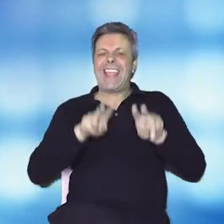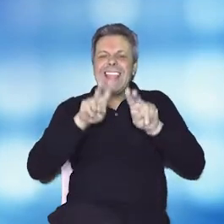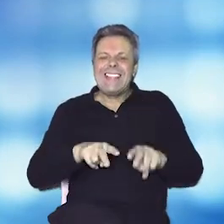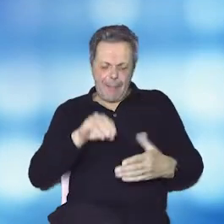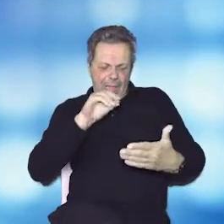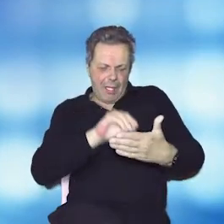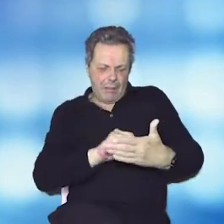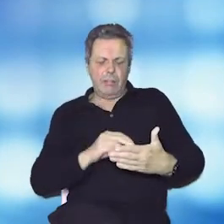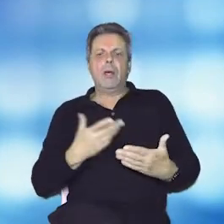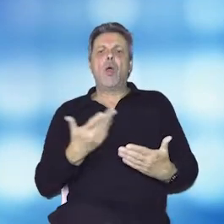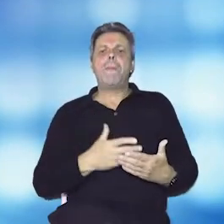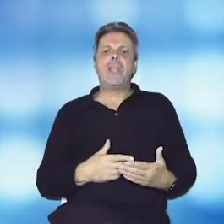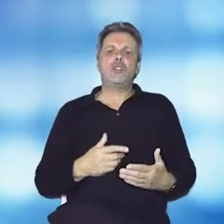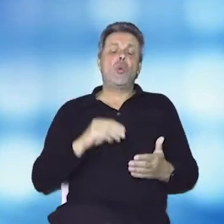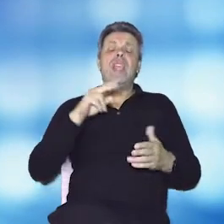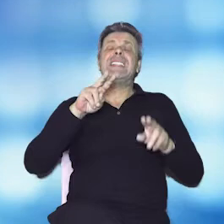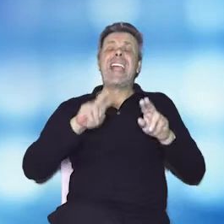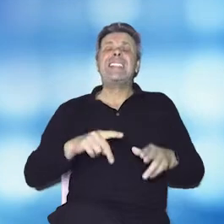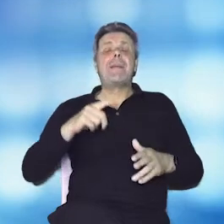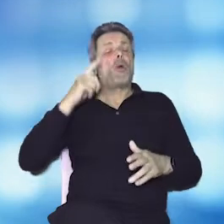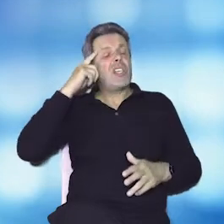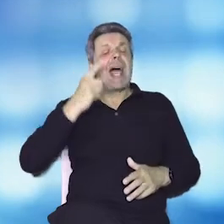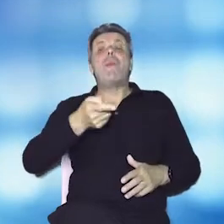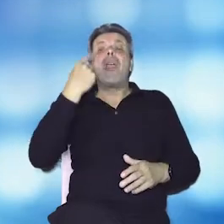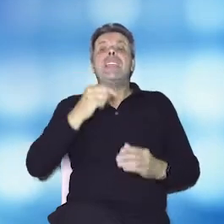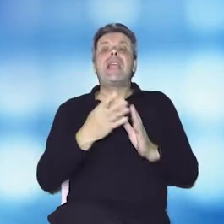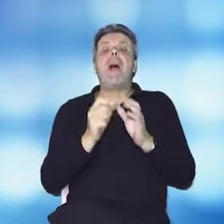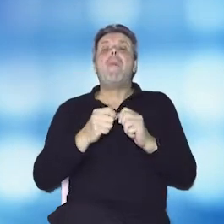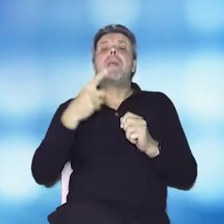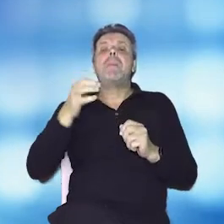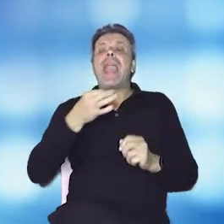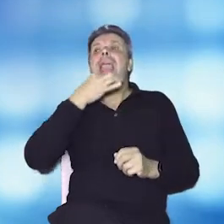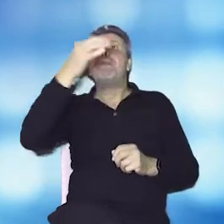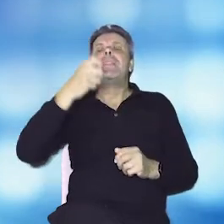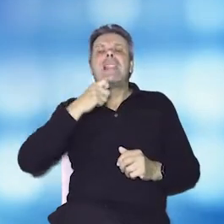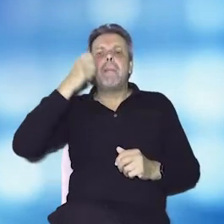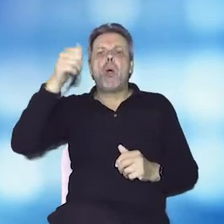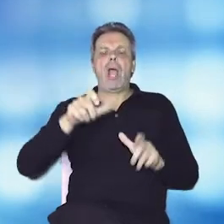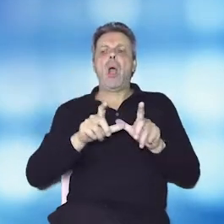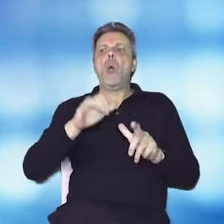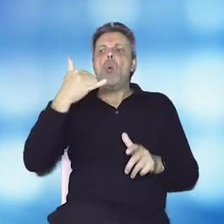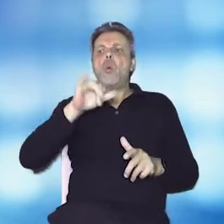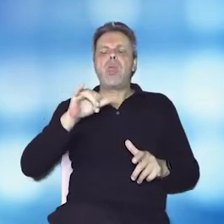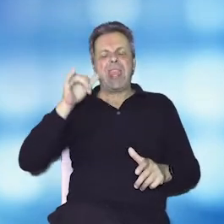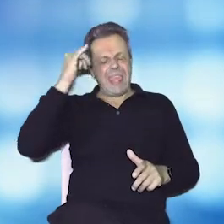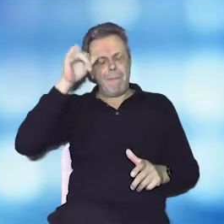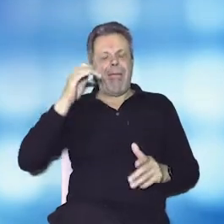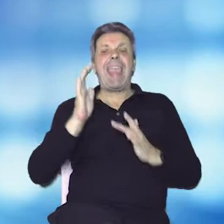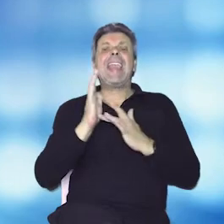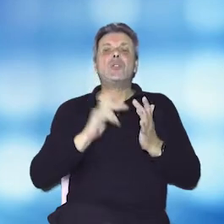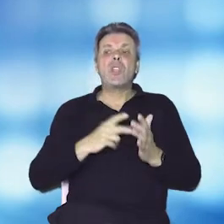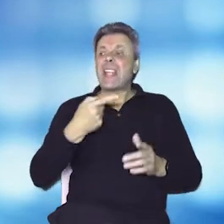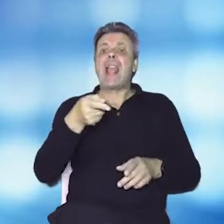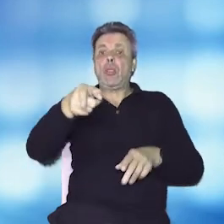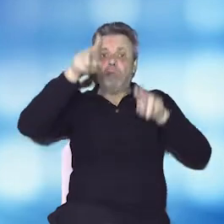u njoj nalazimo sa istinama koje znamo iz Biblije, te pitati Boga u ime Isusa Krista je li ona